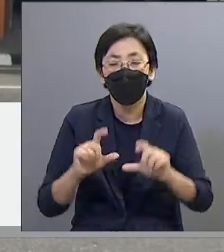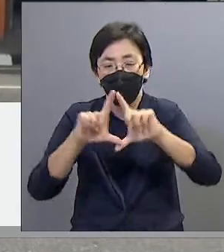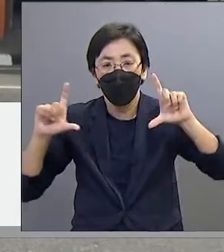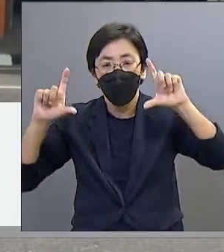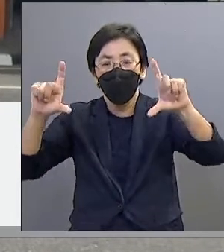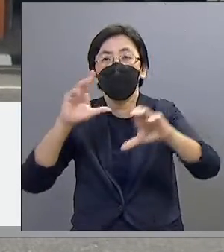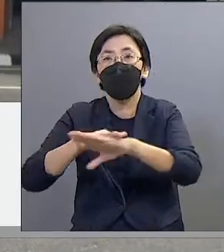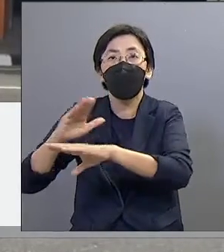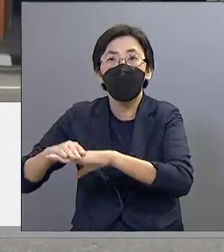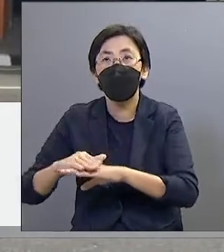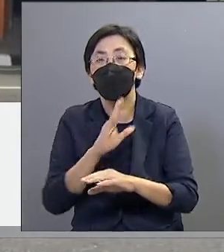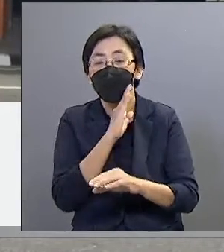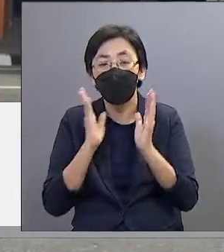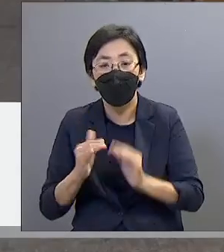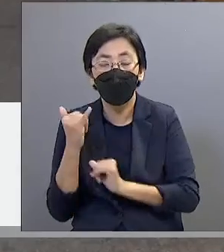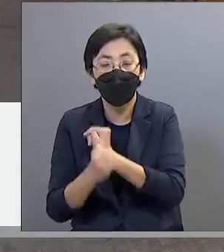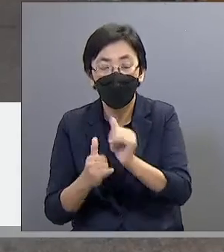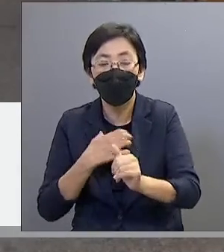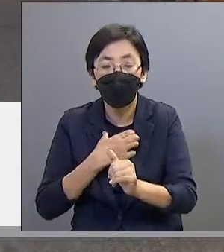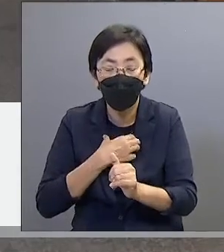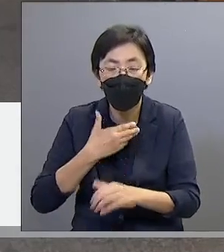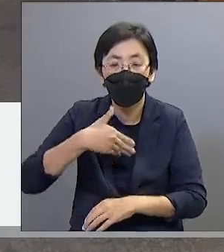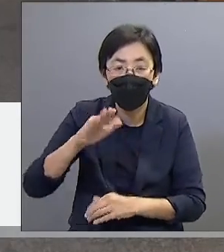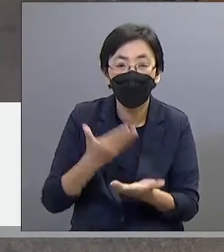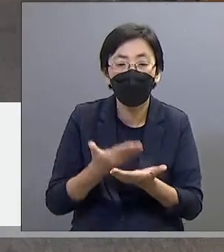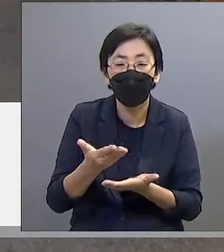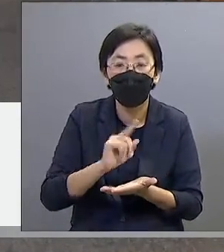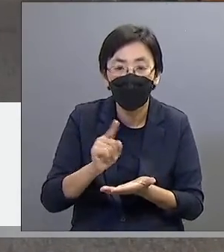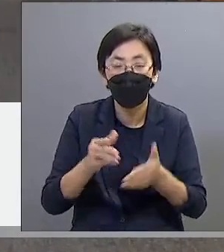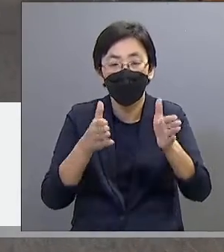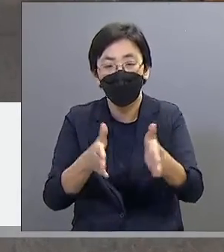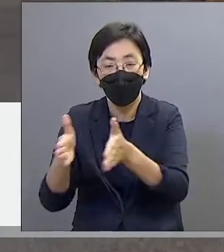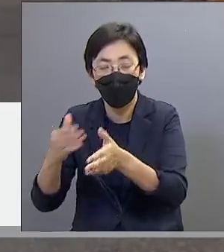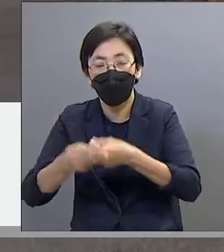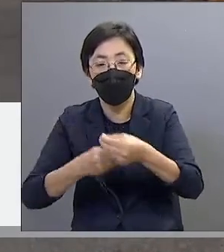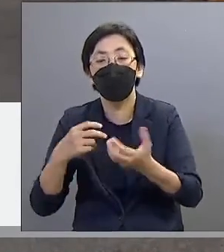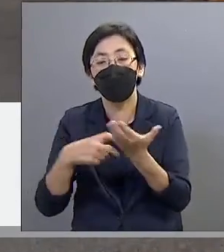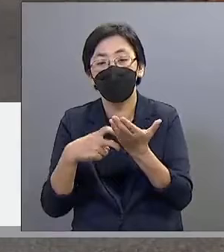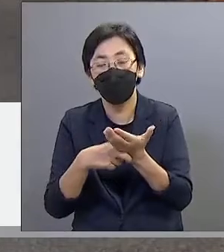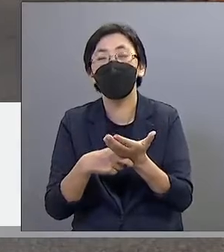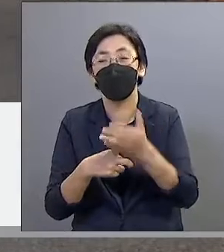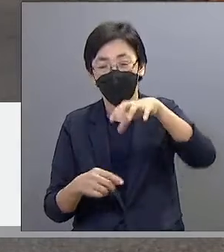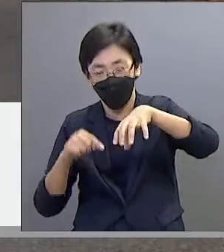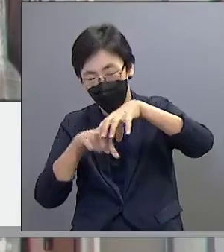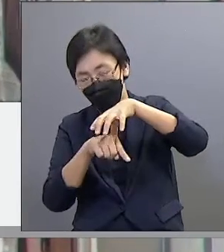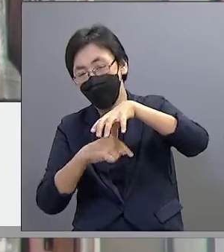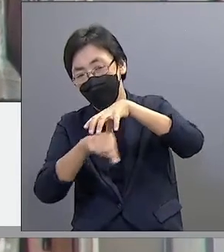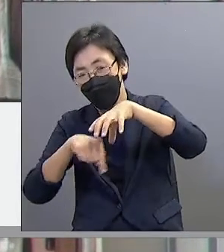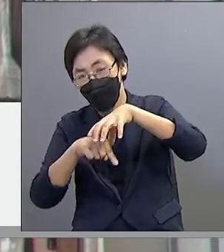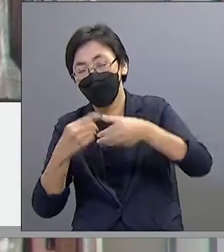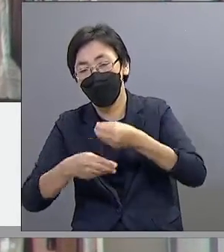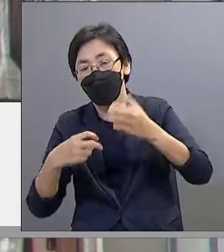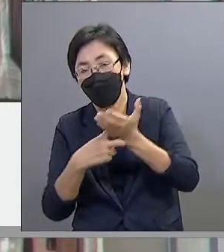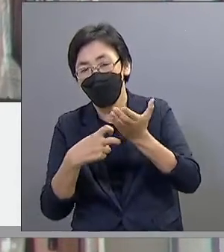เตือนค่ะบอกให้ผู้โดยสารที่อยากจะเดินทางไปซื้อตั๋วโดยสารที่ช่องขายตั๋วภายในสถานีขนส่งเท่านั้นมีการประชา